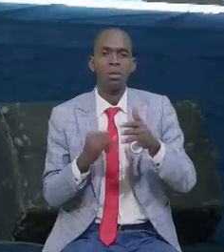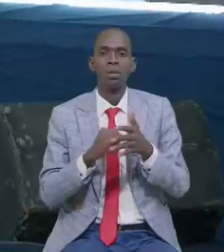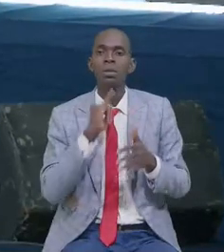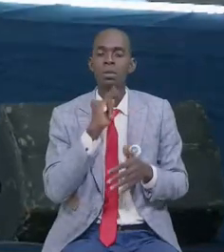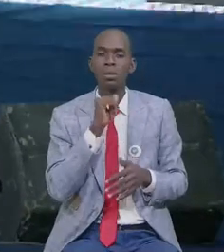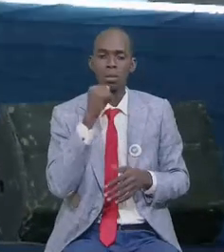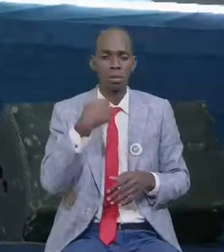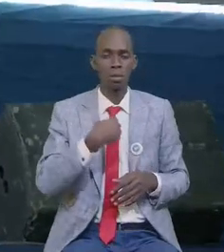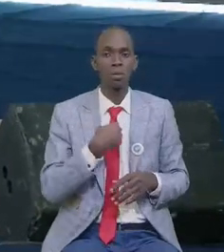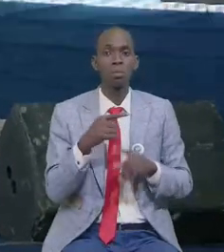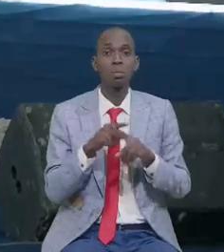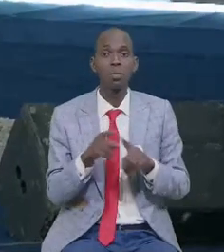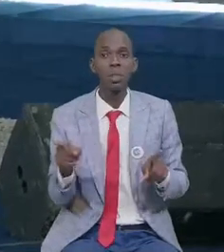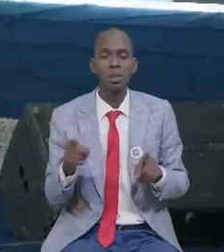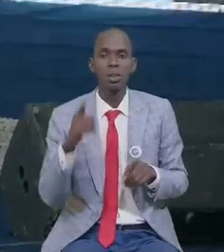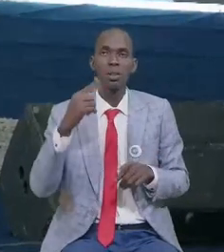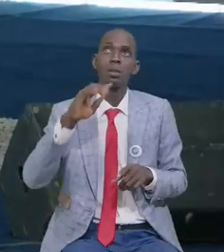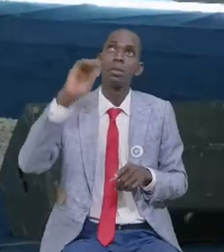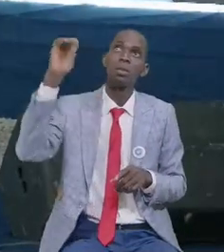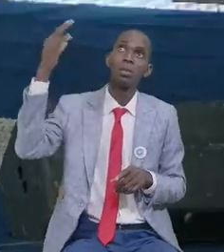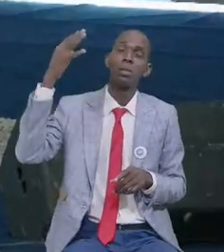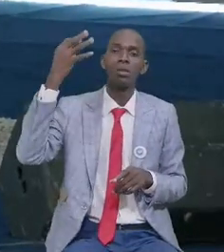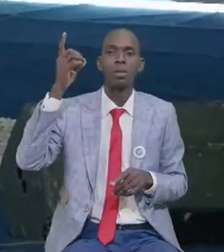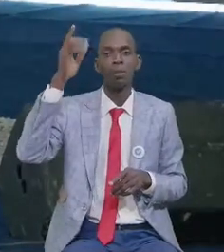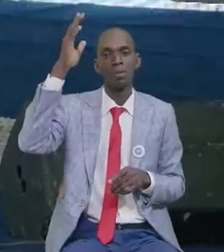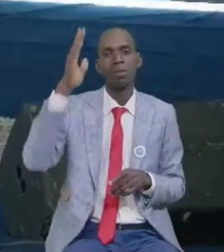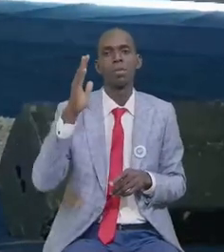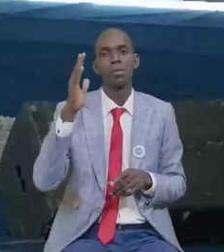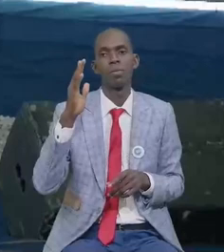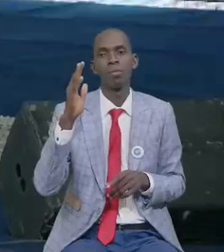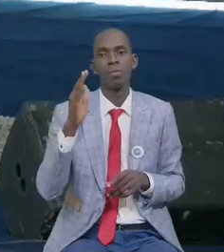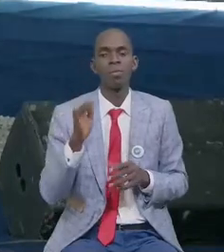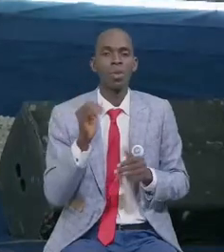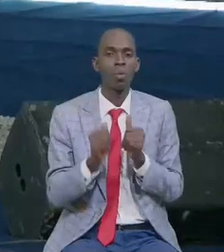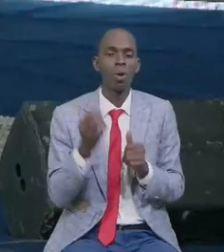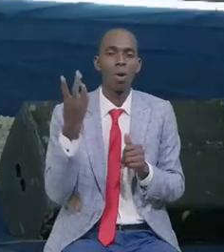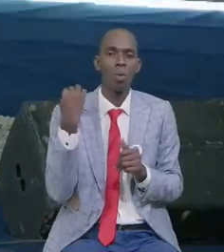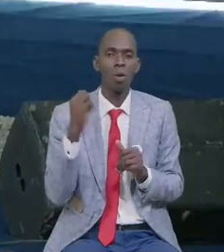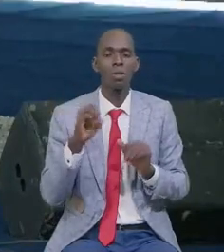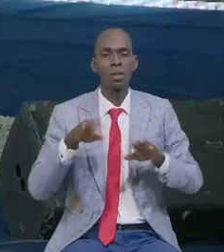mais la grâce de Dieu qui est avec moi.